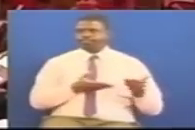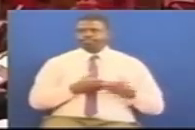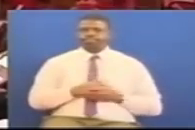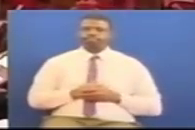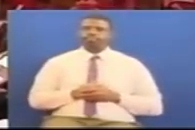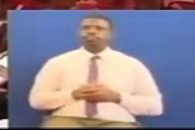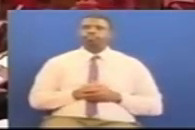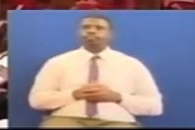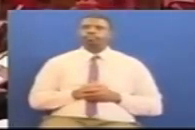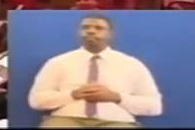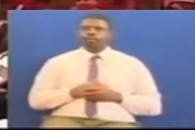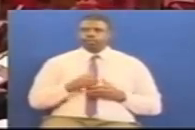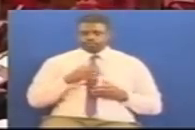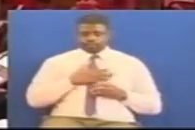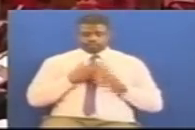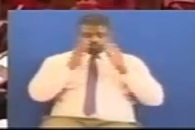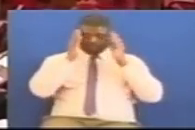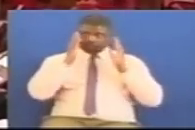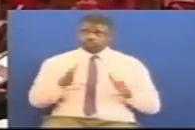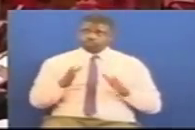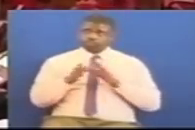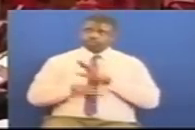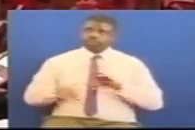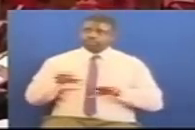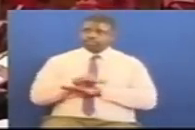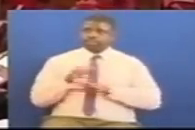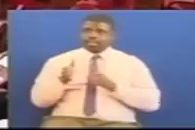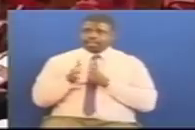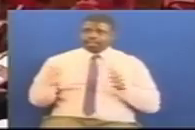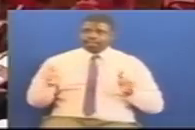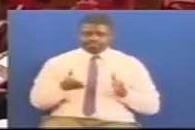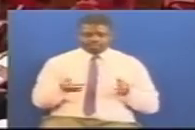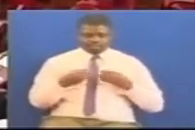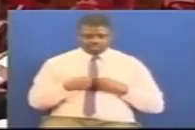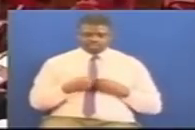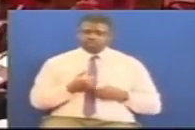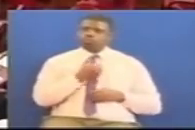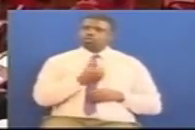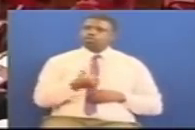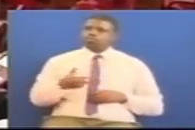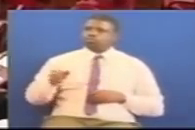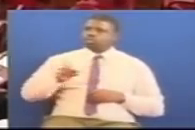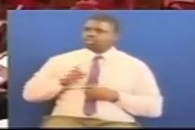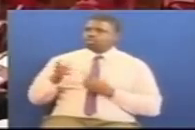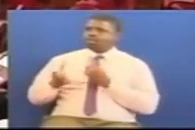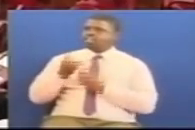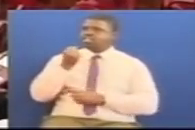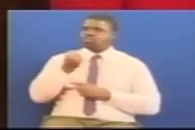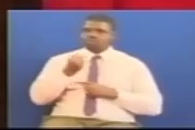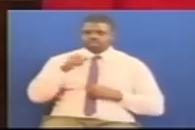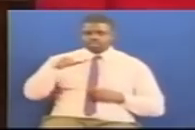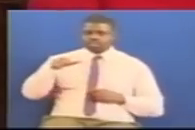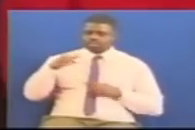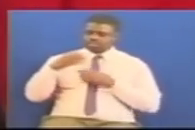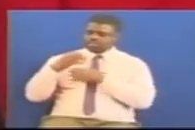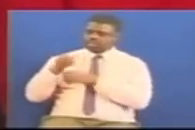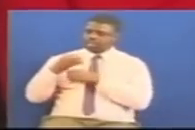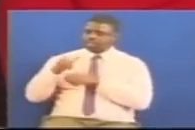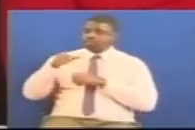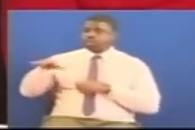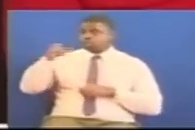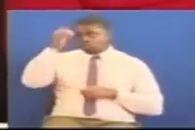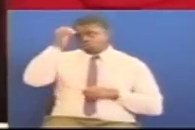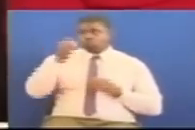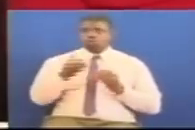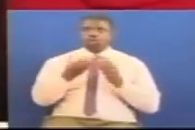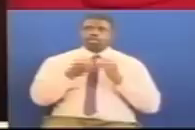Asante Mheshimiwa Mwenyekiti kwa kunipa nafasi. Mheshimiwa Mwenyekiti, ili watoto wa kike waweze kufanikiwa katika masomo ya sayansi, wanahitaji uwepo wa